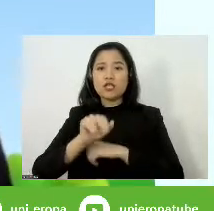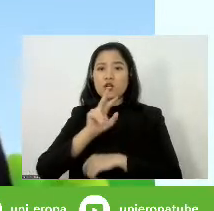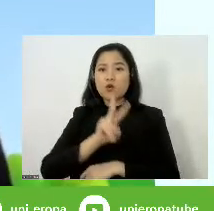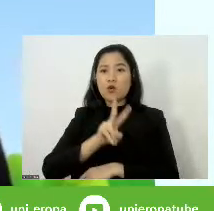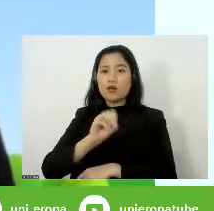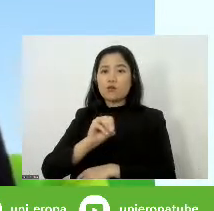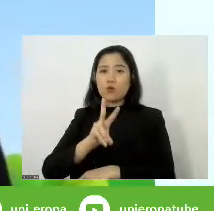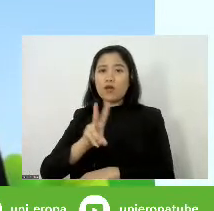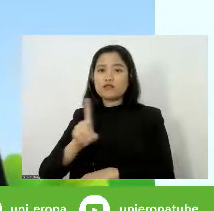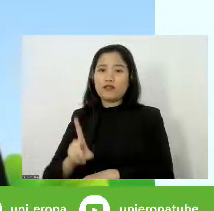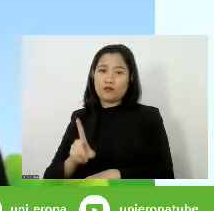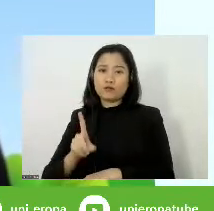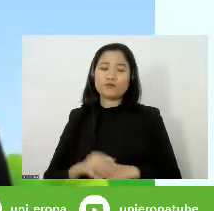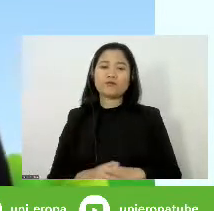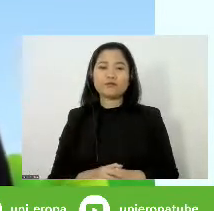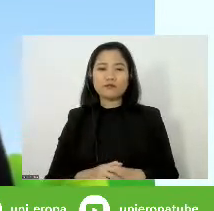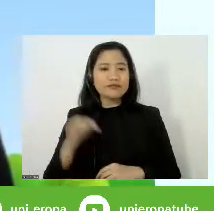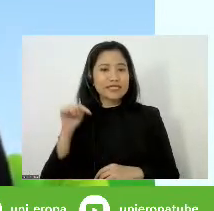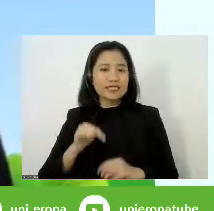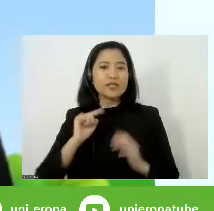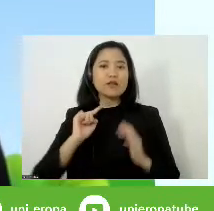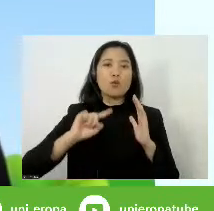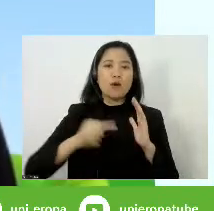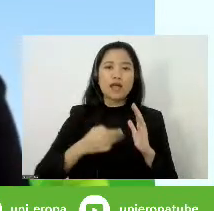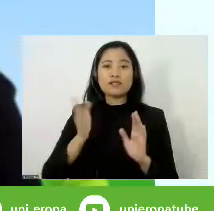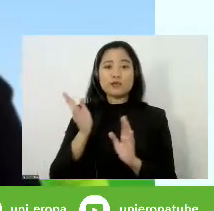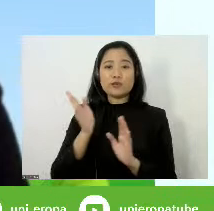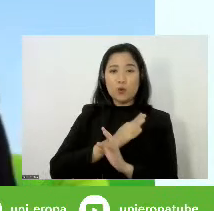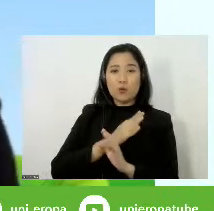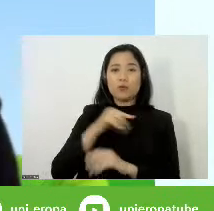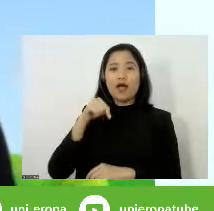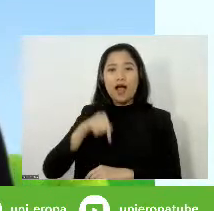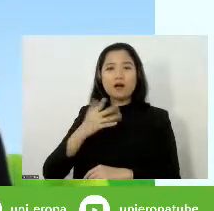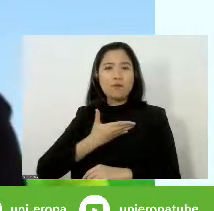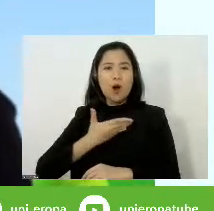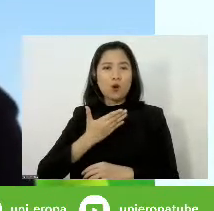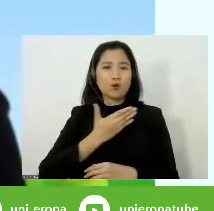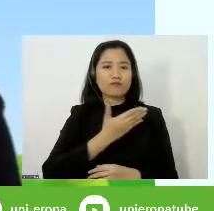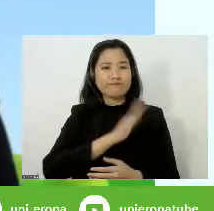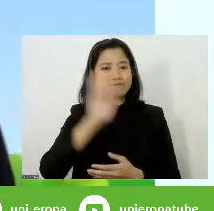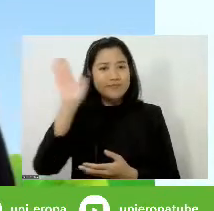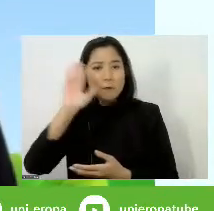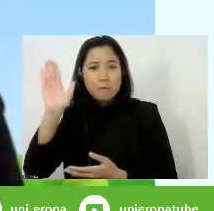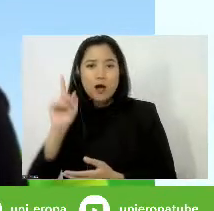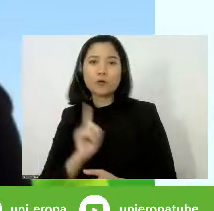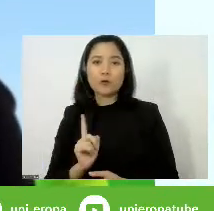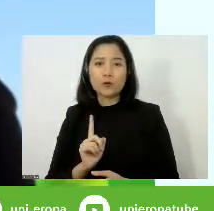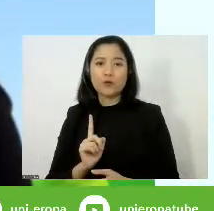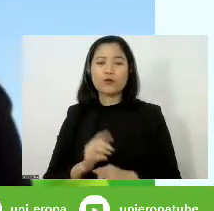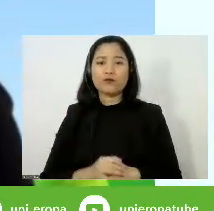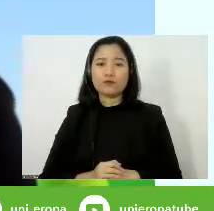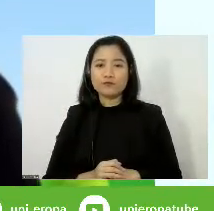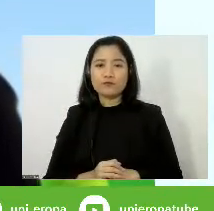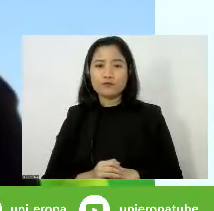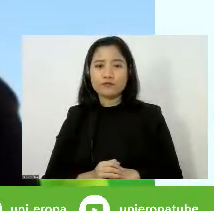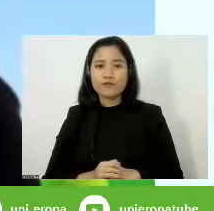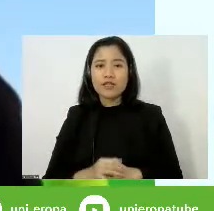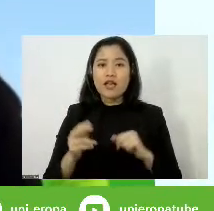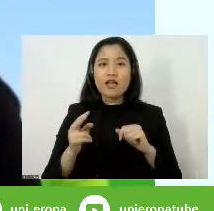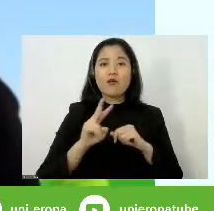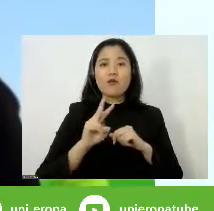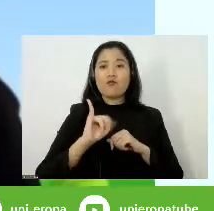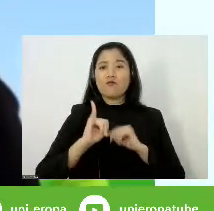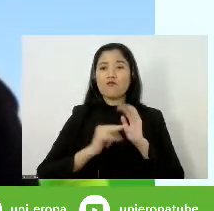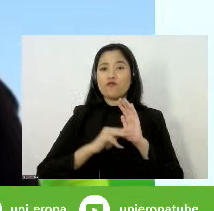sebelum memulai Izinkan saya menyapa beberapa hadirin kita sungguh menyapa dia nurobo Vincent piket